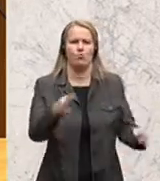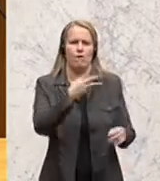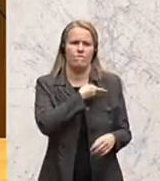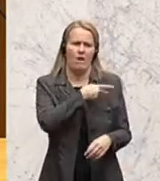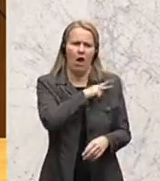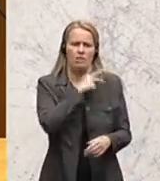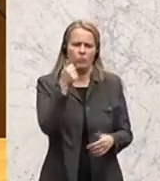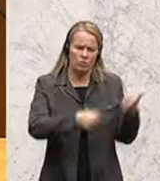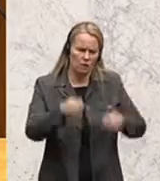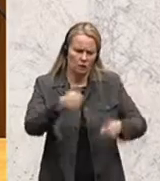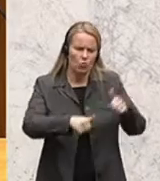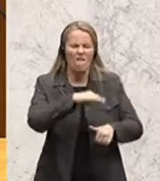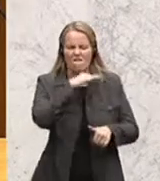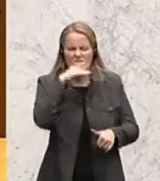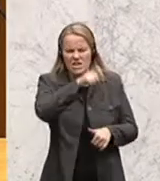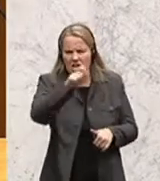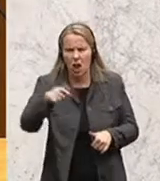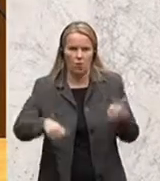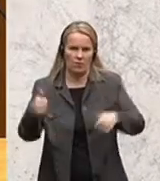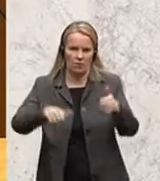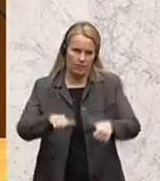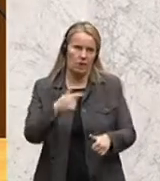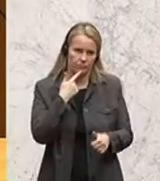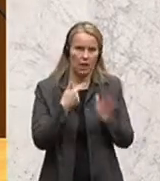Verantwortungslosigkeit vieler Akteure bezeichnen.